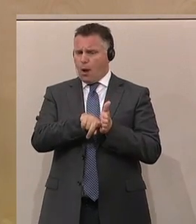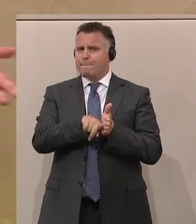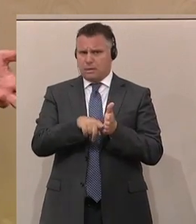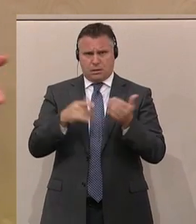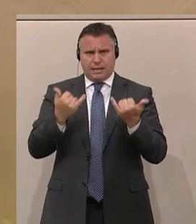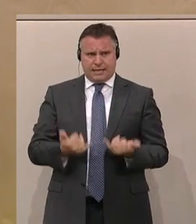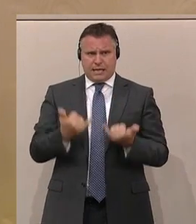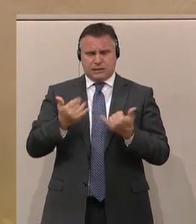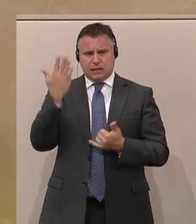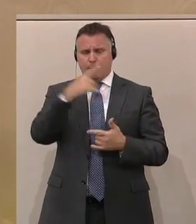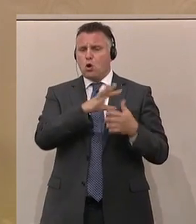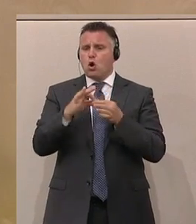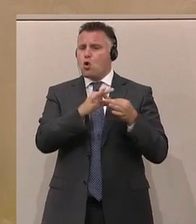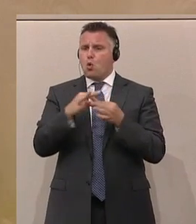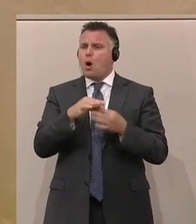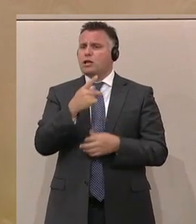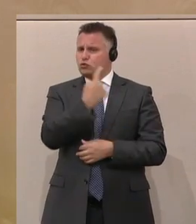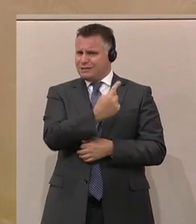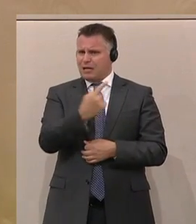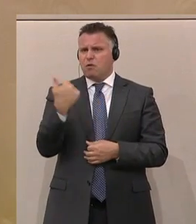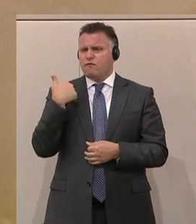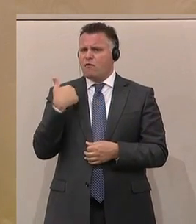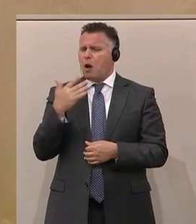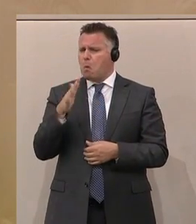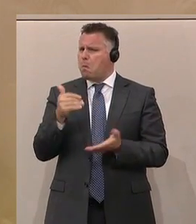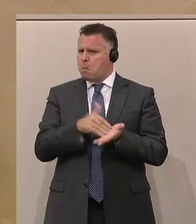die damalige Koalition hat dafür circa